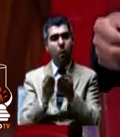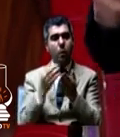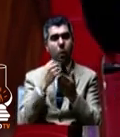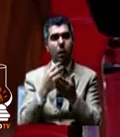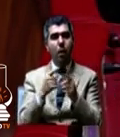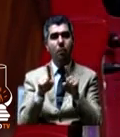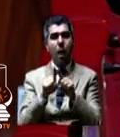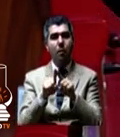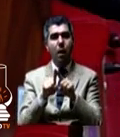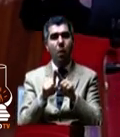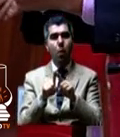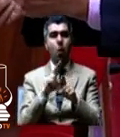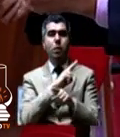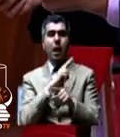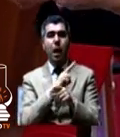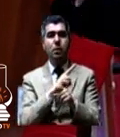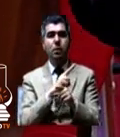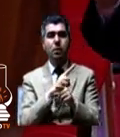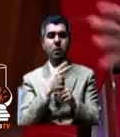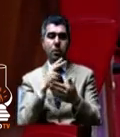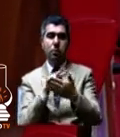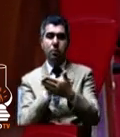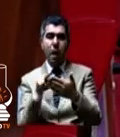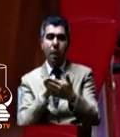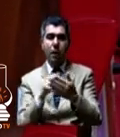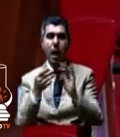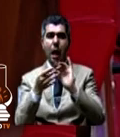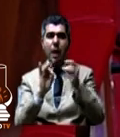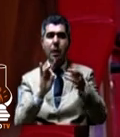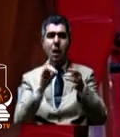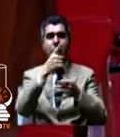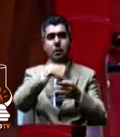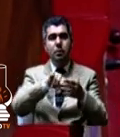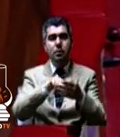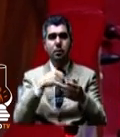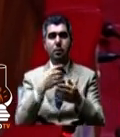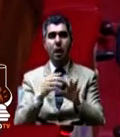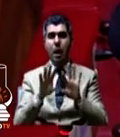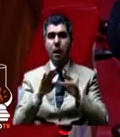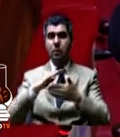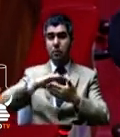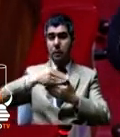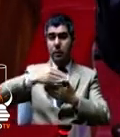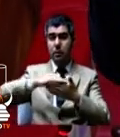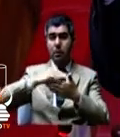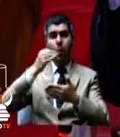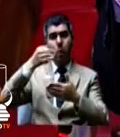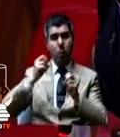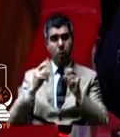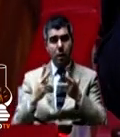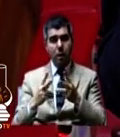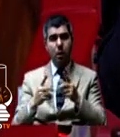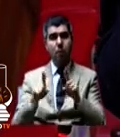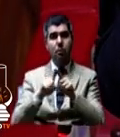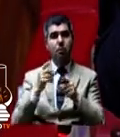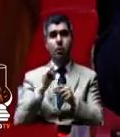ديالهم. ممكن ياخذ مجلات عبر الانترنت، اللي عنده حاسوب غادي يستافد، اللي ما عندوش ما